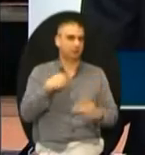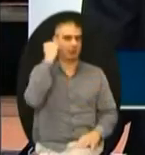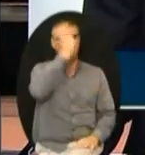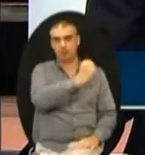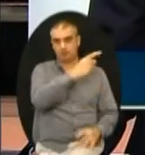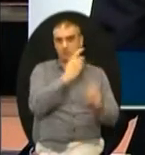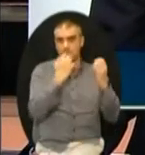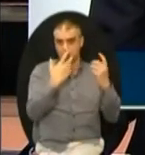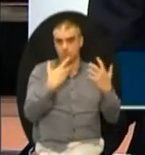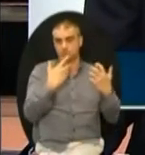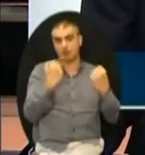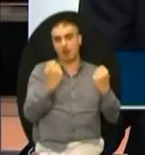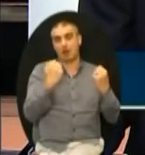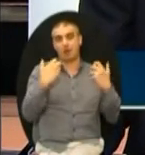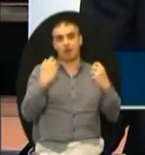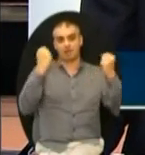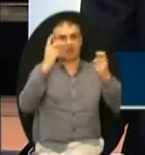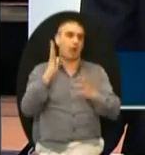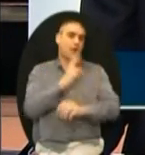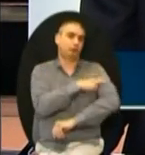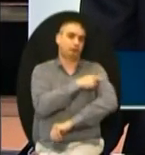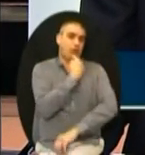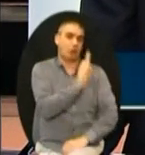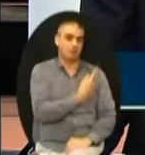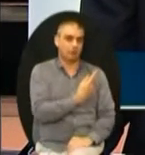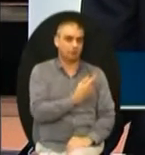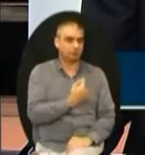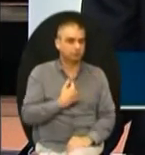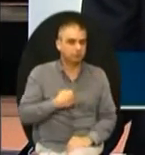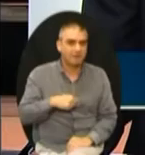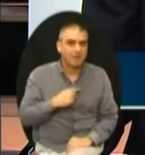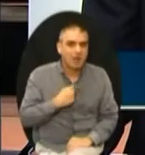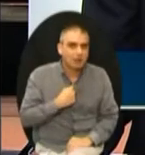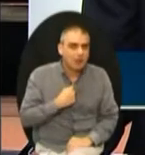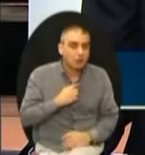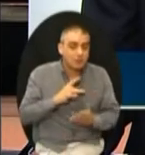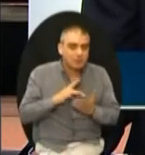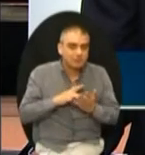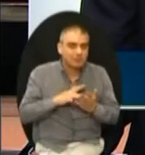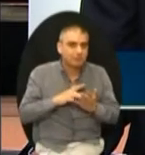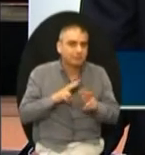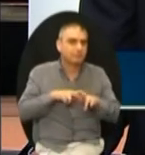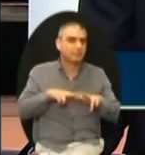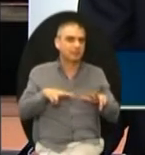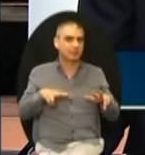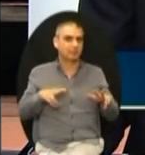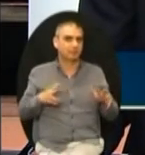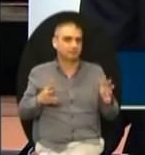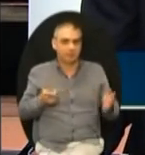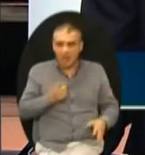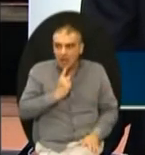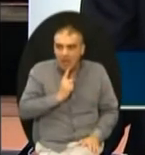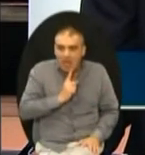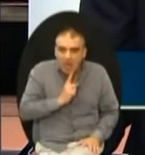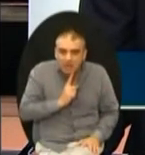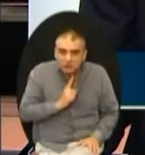להתנקש בהפגנה הזו, כך לפחות מפרסם את המשטרה. ואנחנו נמצאים במצב שבו אסור